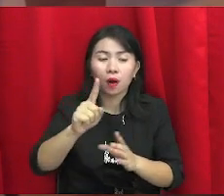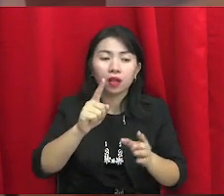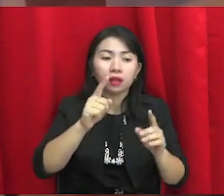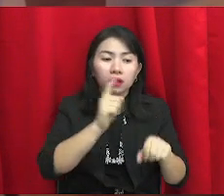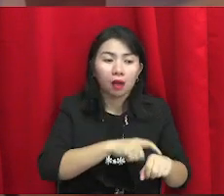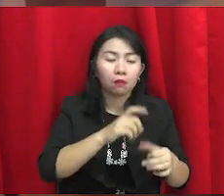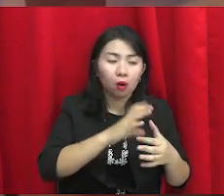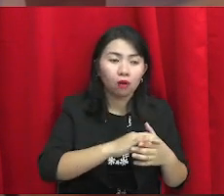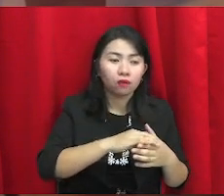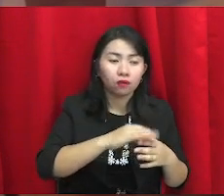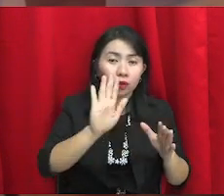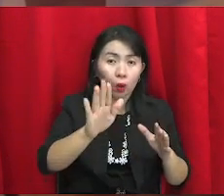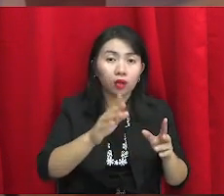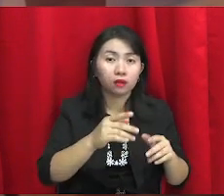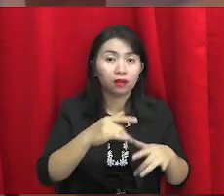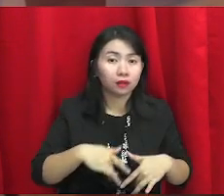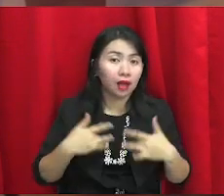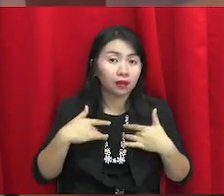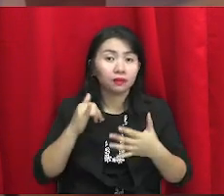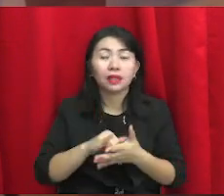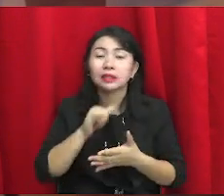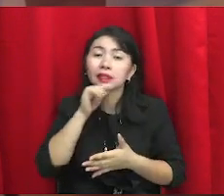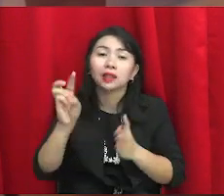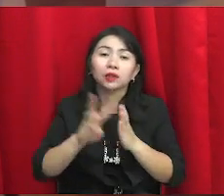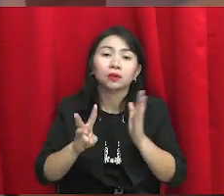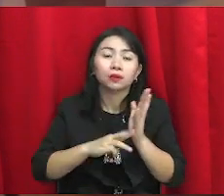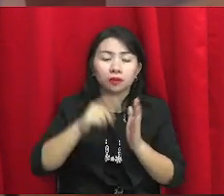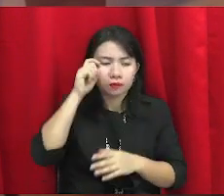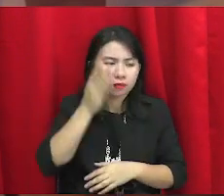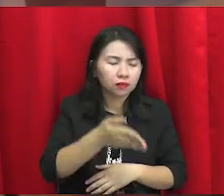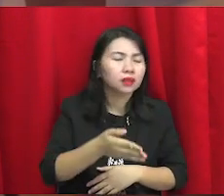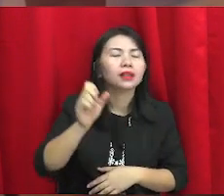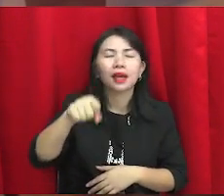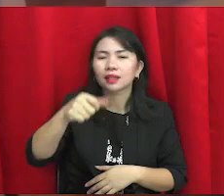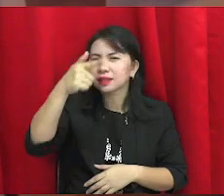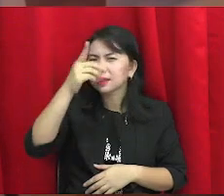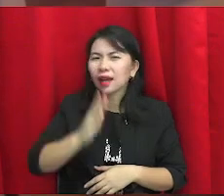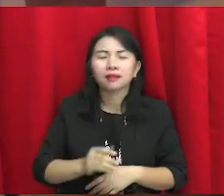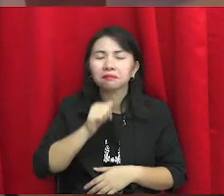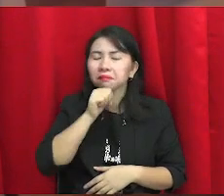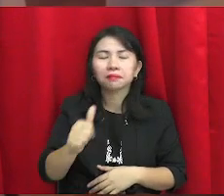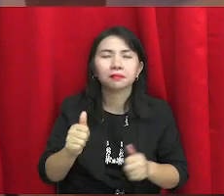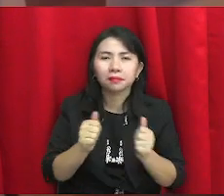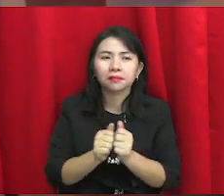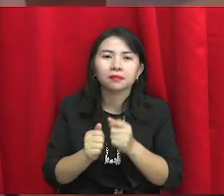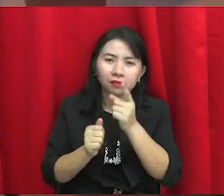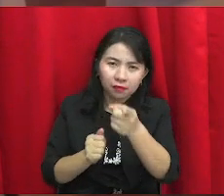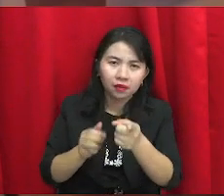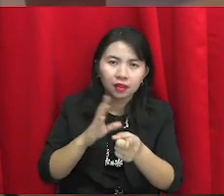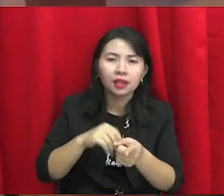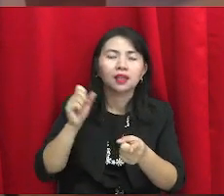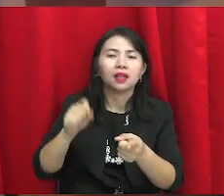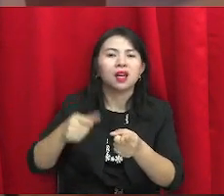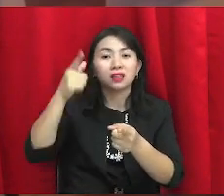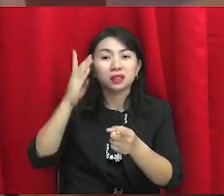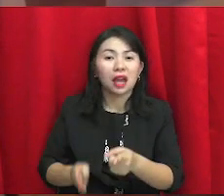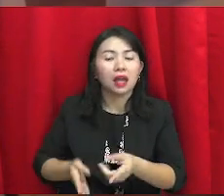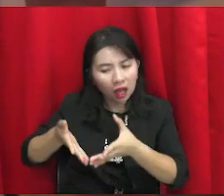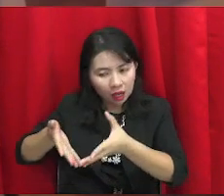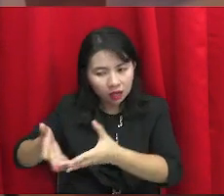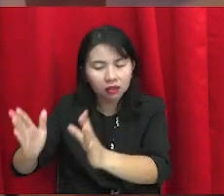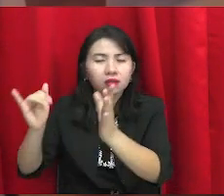na hindi niya will para sa'yo. Hindi ka kakasamahin ng Diyos dyan. Sinasabi ko sa'yo, pahihintulutan niya lang mangyayari